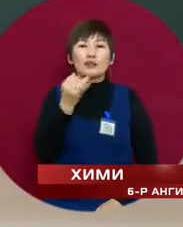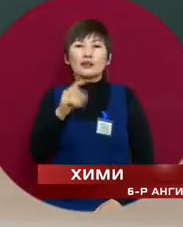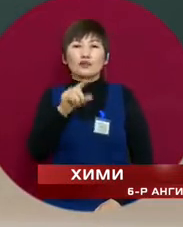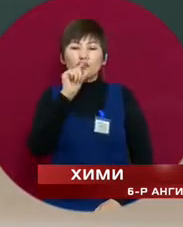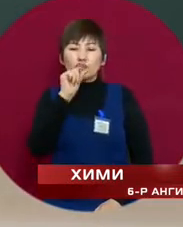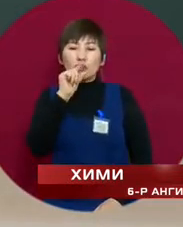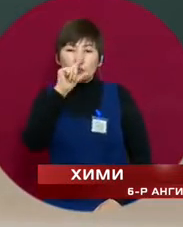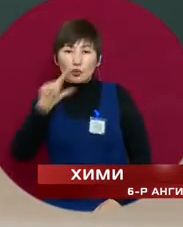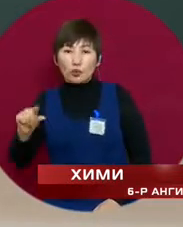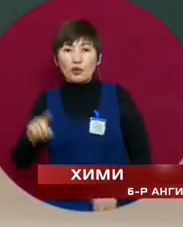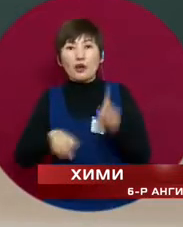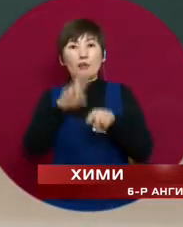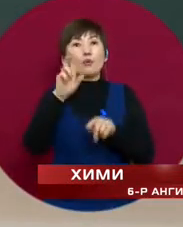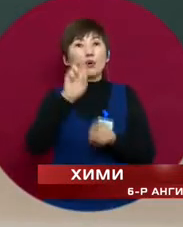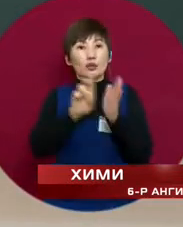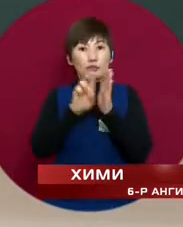ямар боломжууд байх вэ?